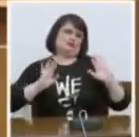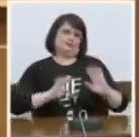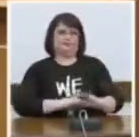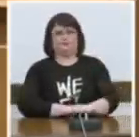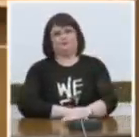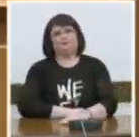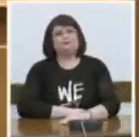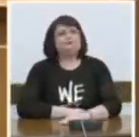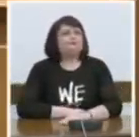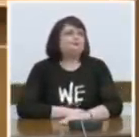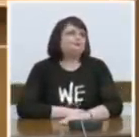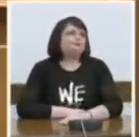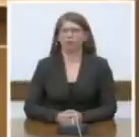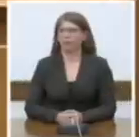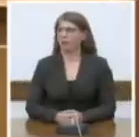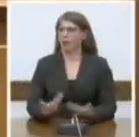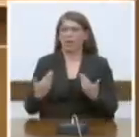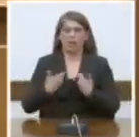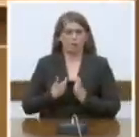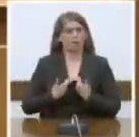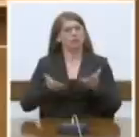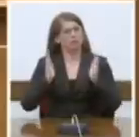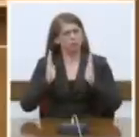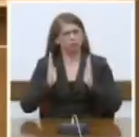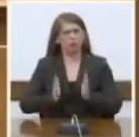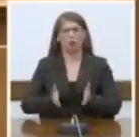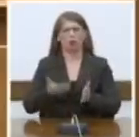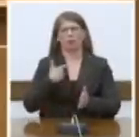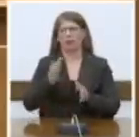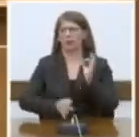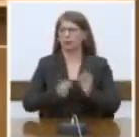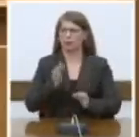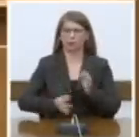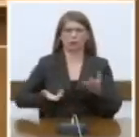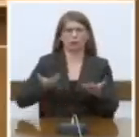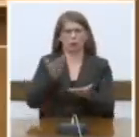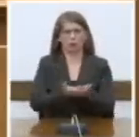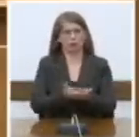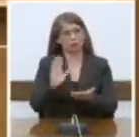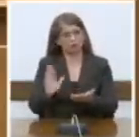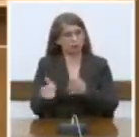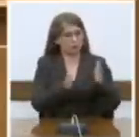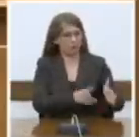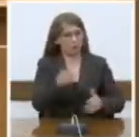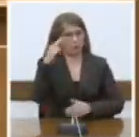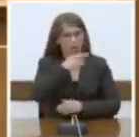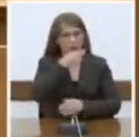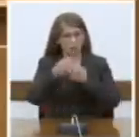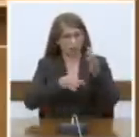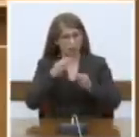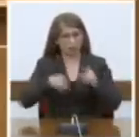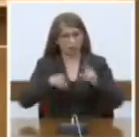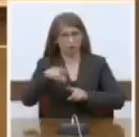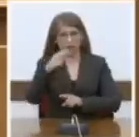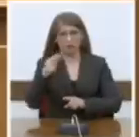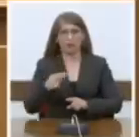Εδώ είμαστε. Μπορούμε να συζητήσουμε τέτοιες προτάσεις. Εσείς από την άλλη μεριά, παρότι ο κύριος Πρωθυπουργός αναφέρθηκε σε κάποια ζητήματα που μου έκανε ιδιαίτερη